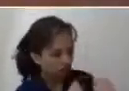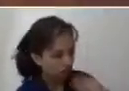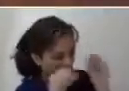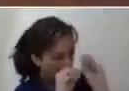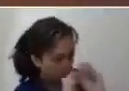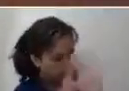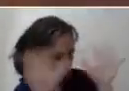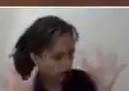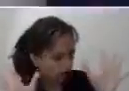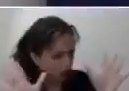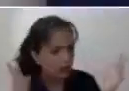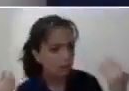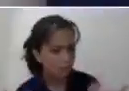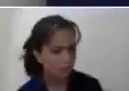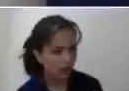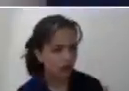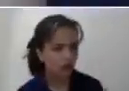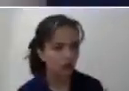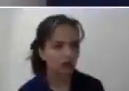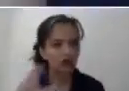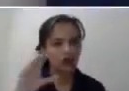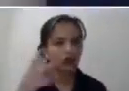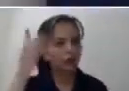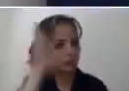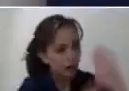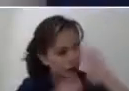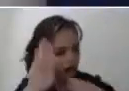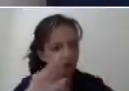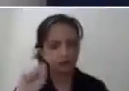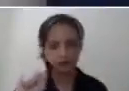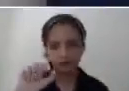ang nakatanggap ng ayuda. Ang tanong ko po,